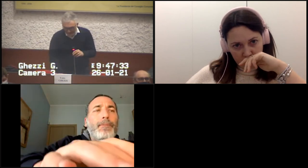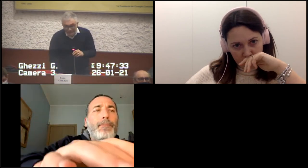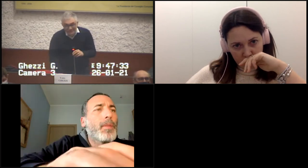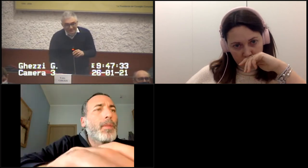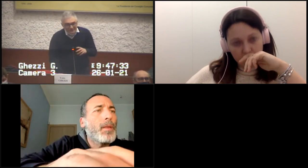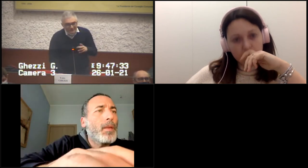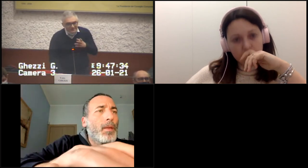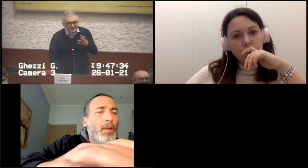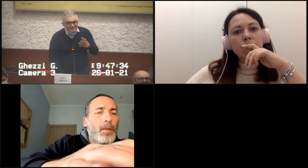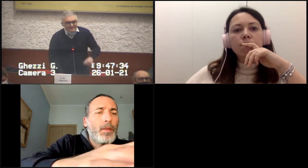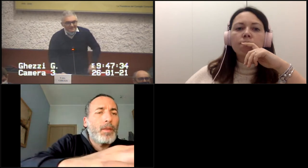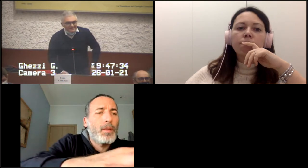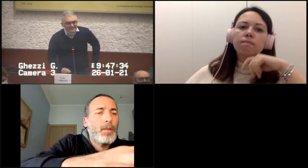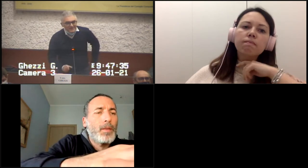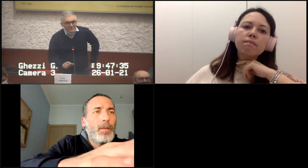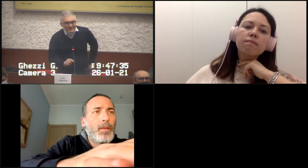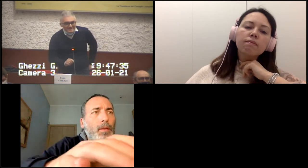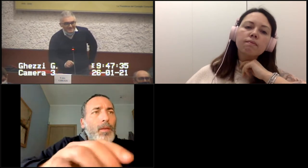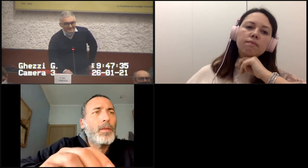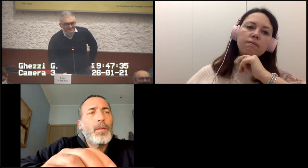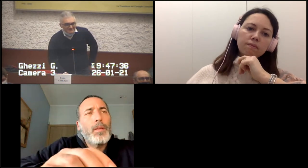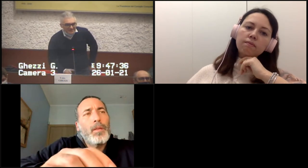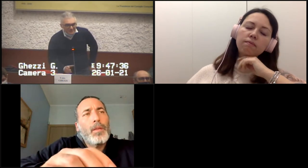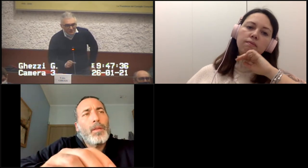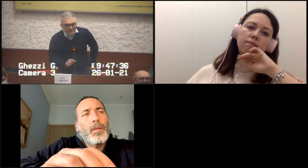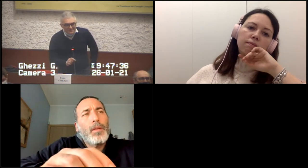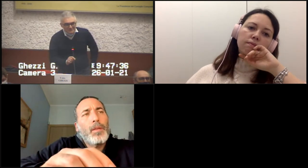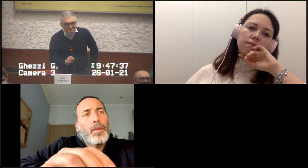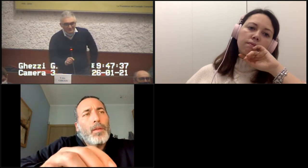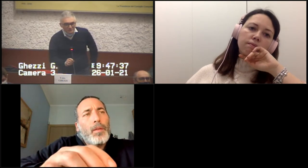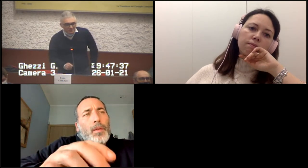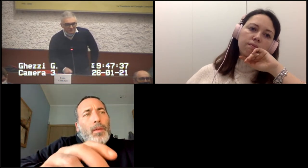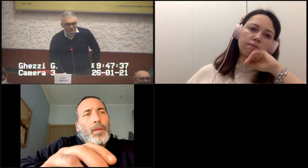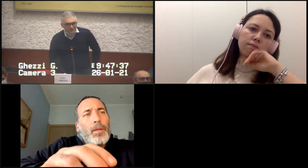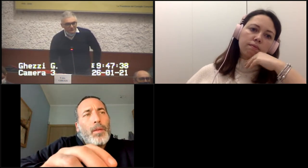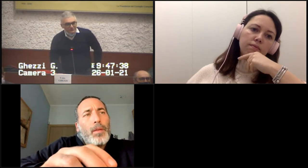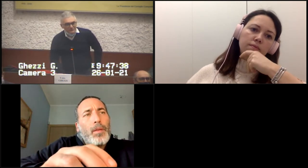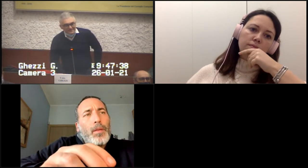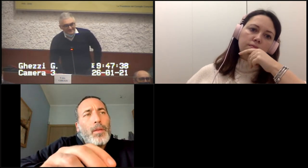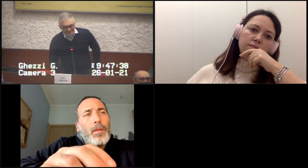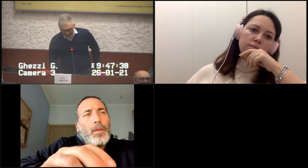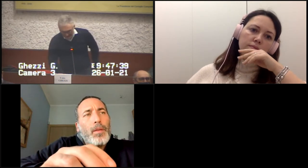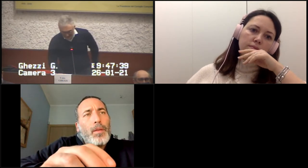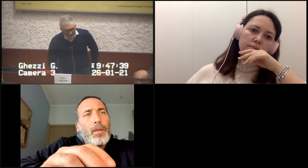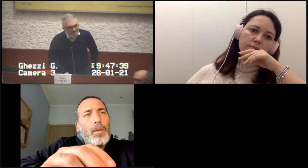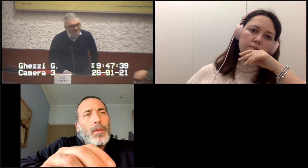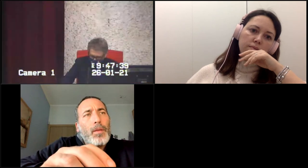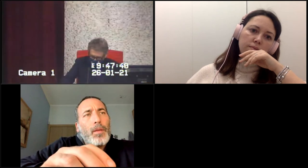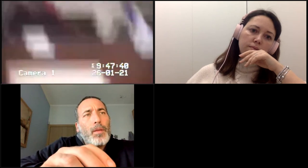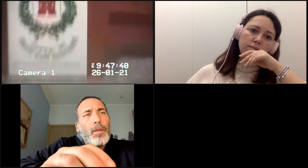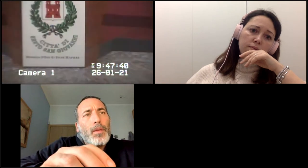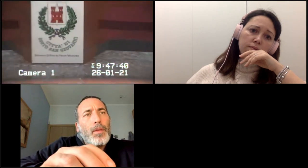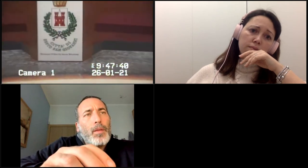questo consiglio da questa impasse che a mio avviso può solo confondere. Grazie.